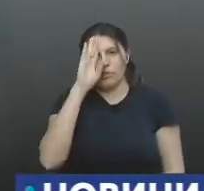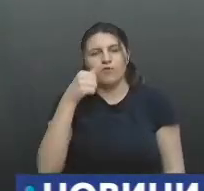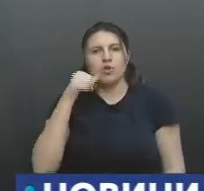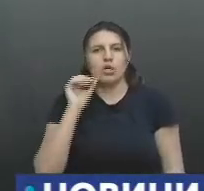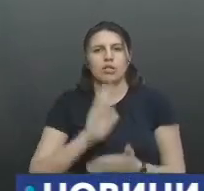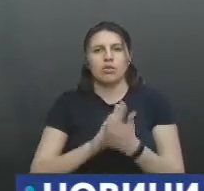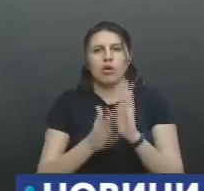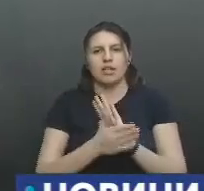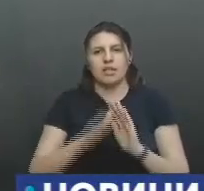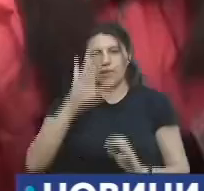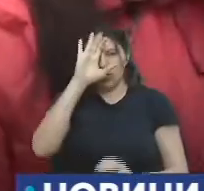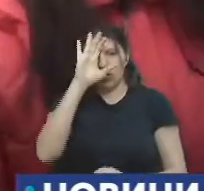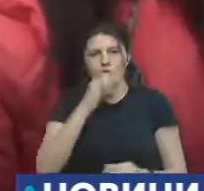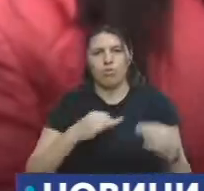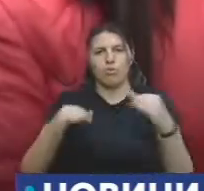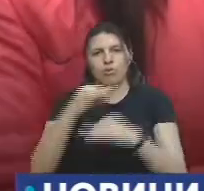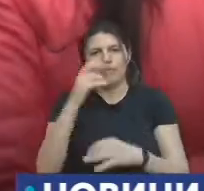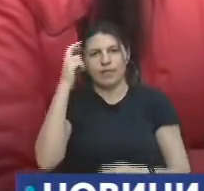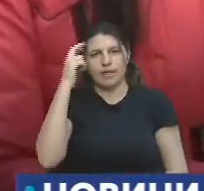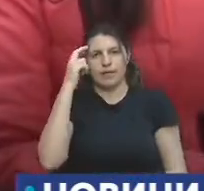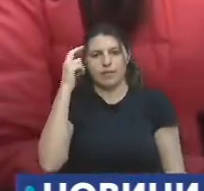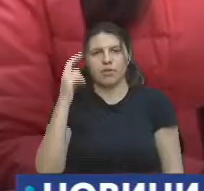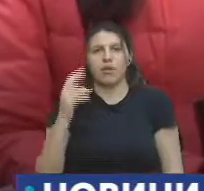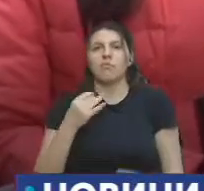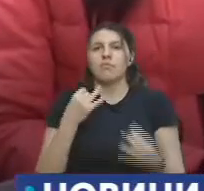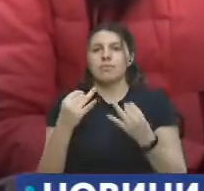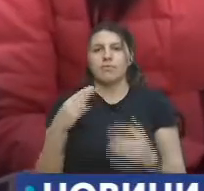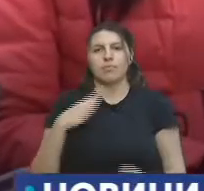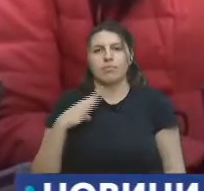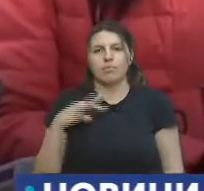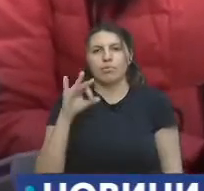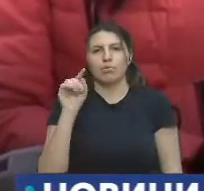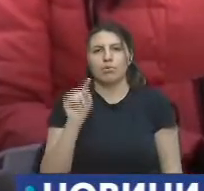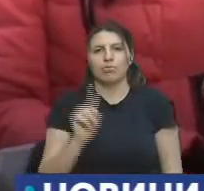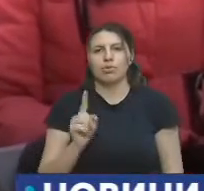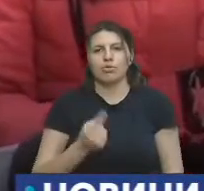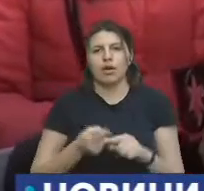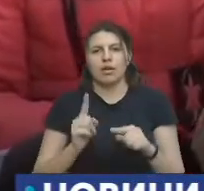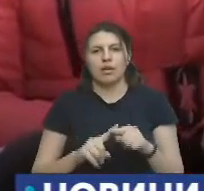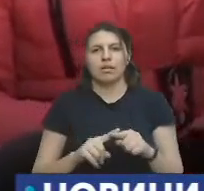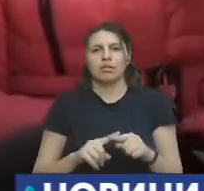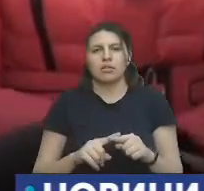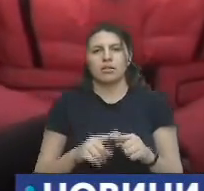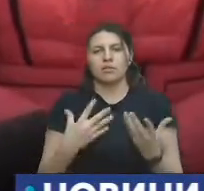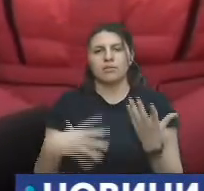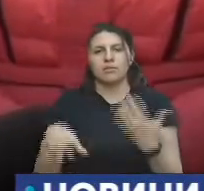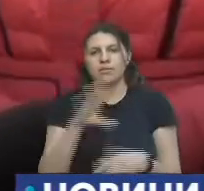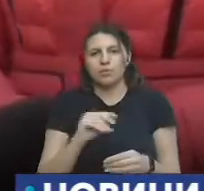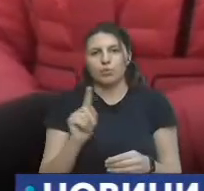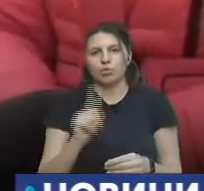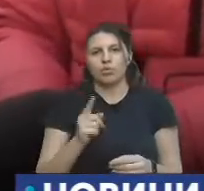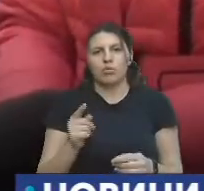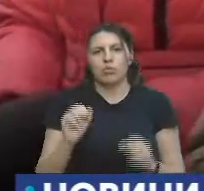шахті обговорювали у Києві. У нас був розговор про те, що ці письма і всі ці міри, які ми